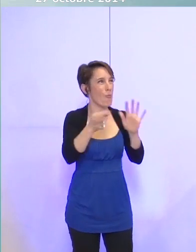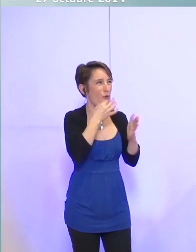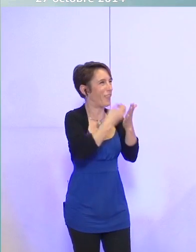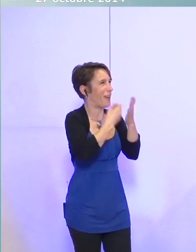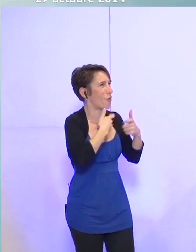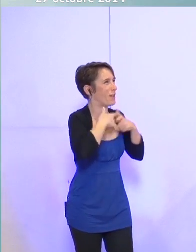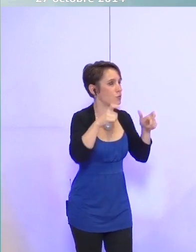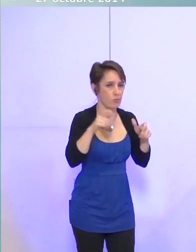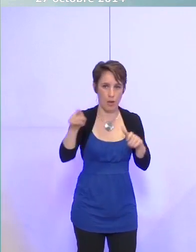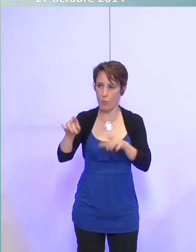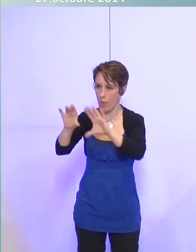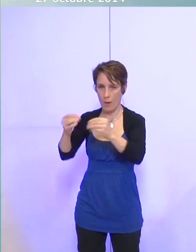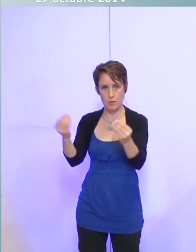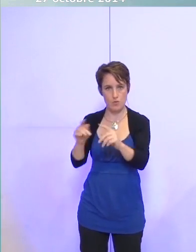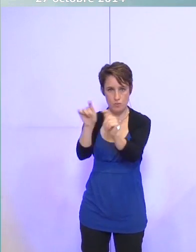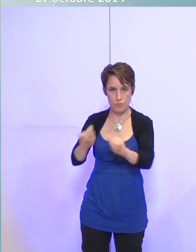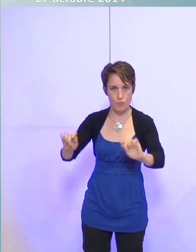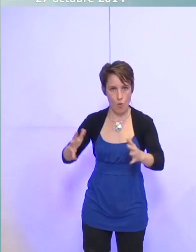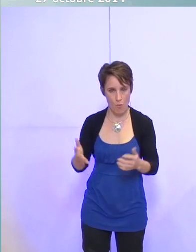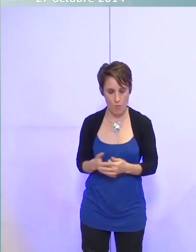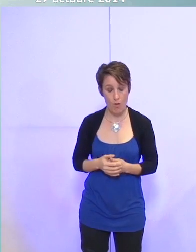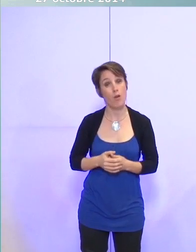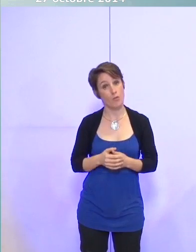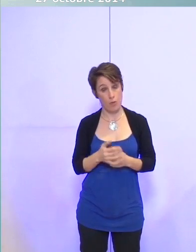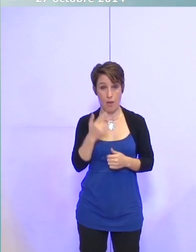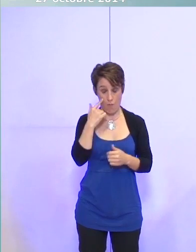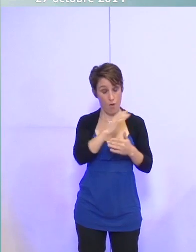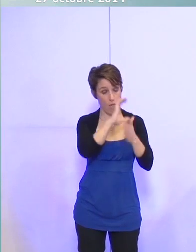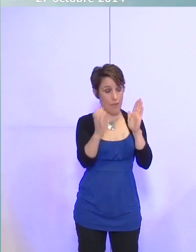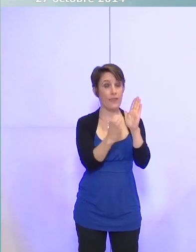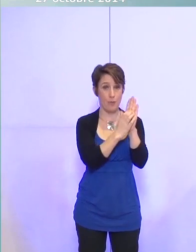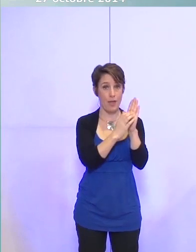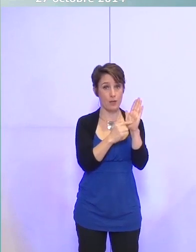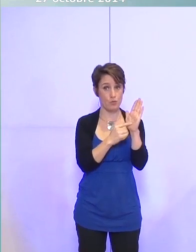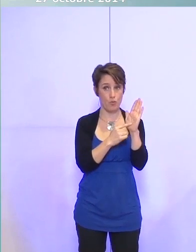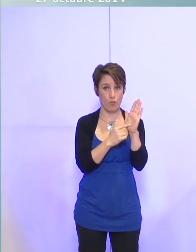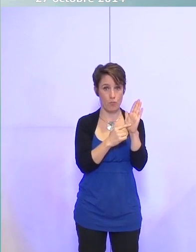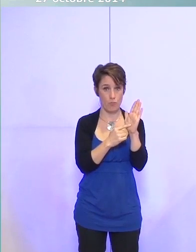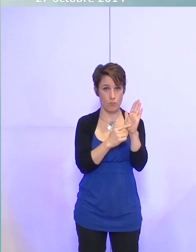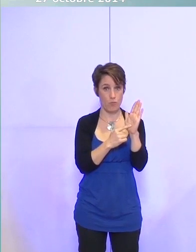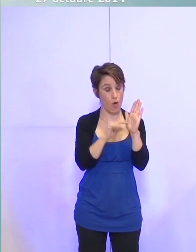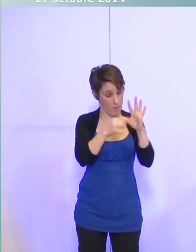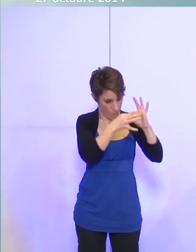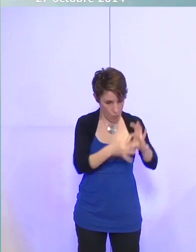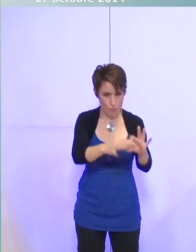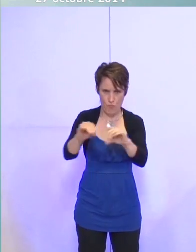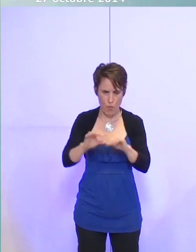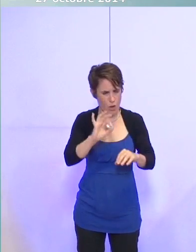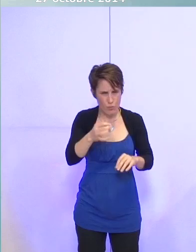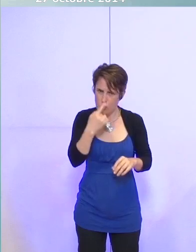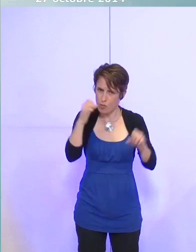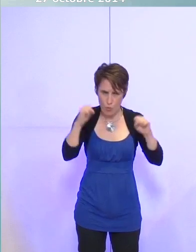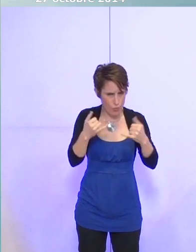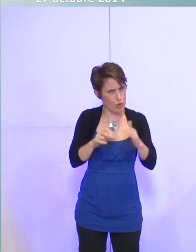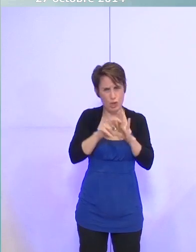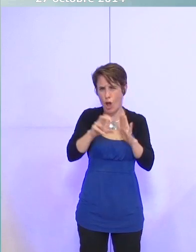Bref, on le voit, la faisabilité de la délibération est sans doute réelle, surtout à Grenoble, mais elle